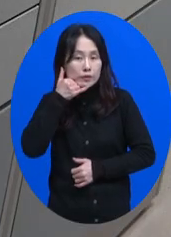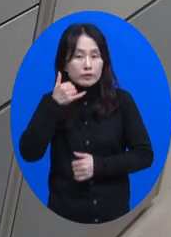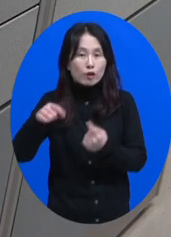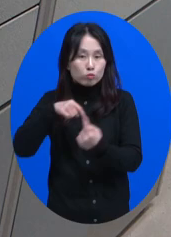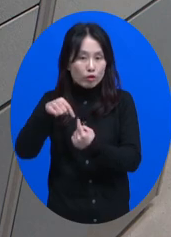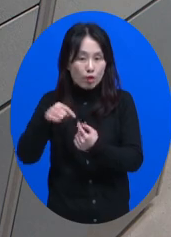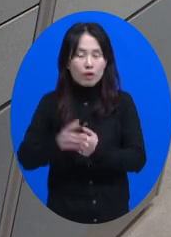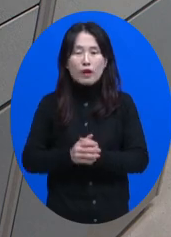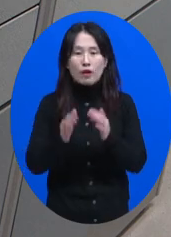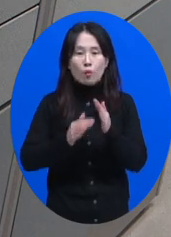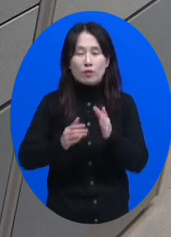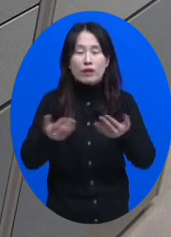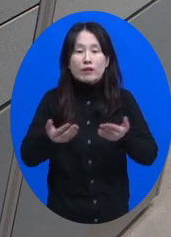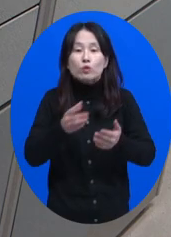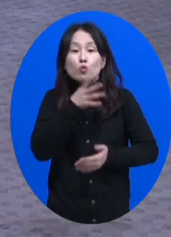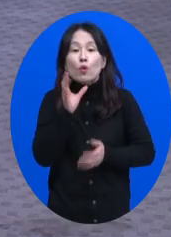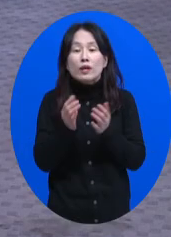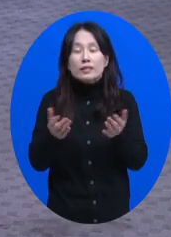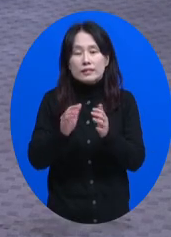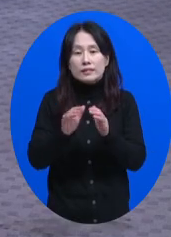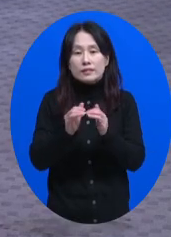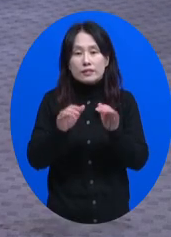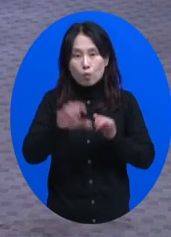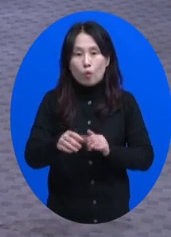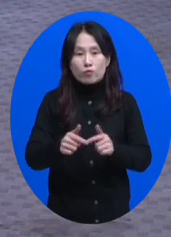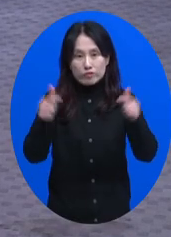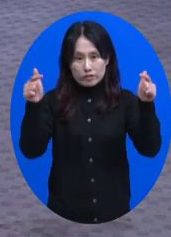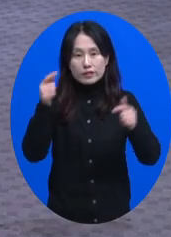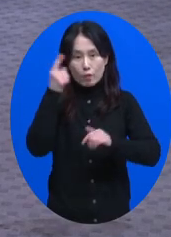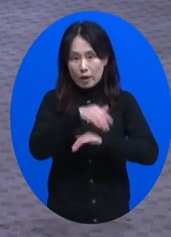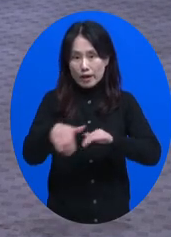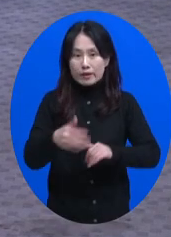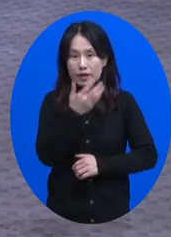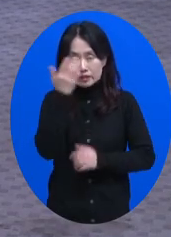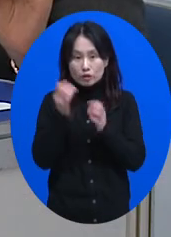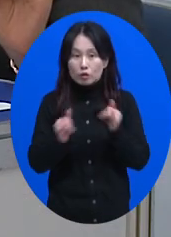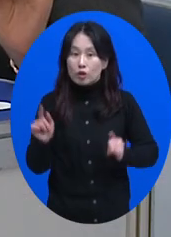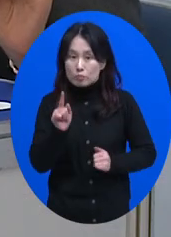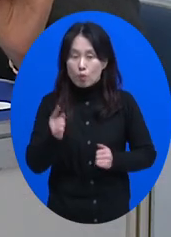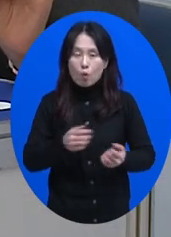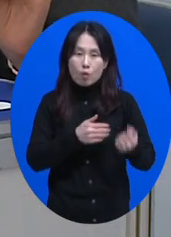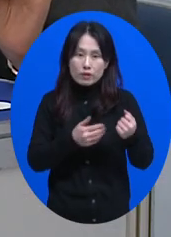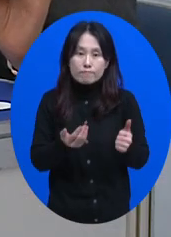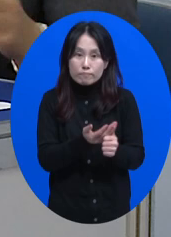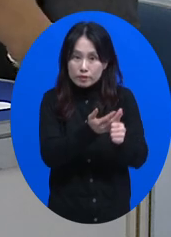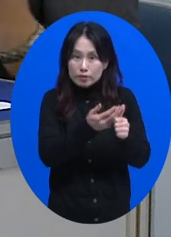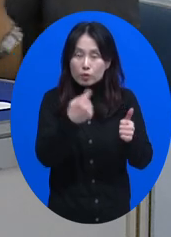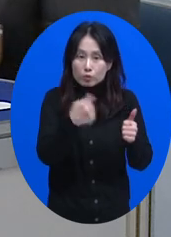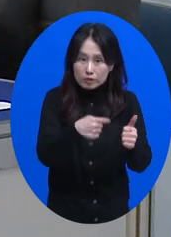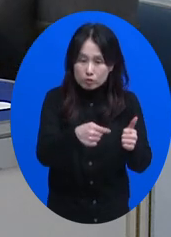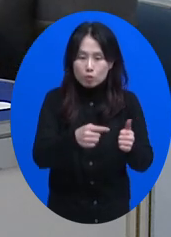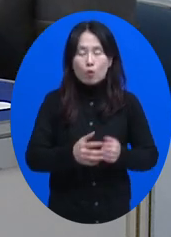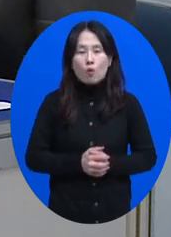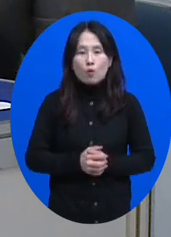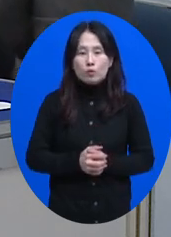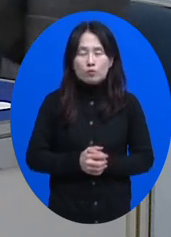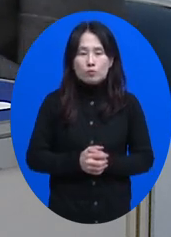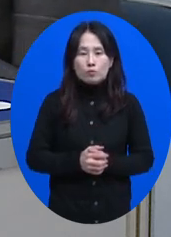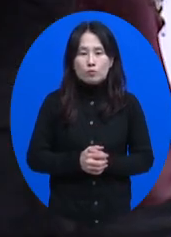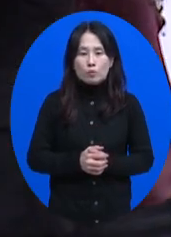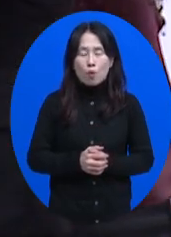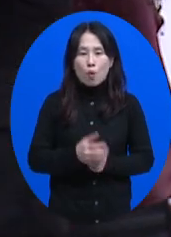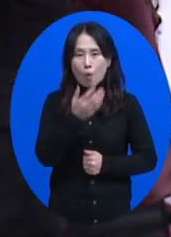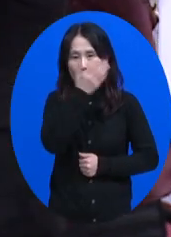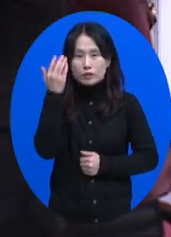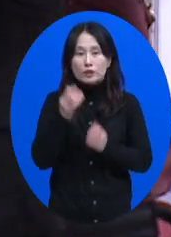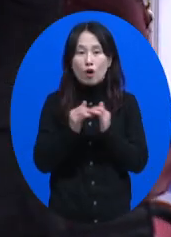공익형 도인 일자리를 추가 지원합니다. 청년 분야에선 청년층 역량 강화와 고용 불안정 해소를 위해 경기청년 사다리